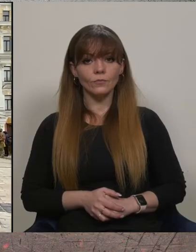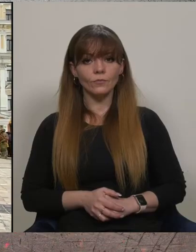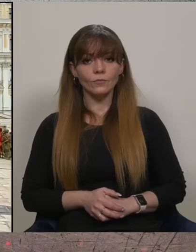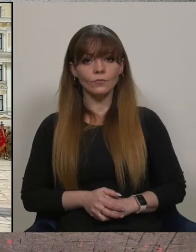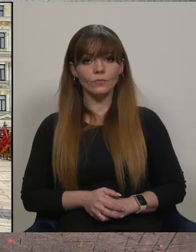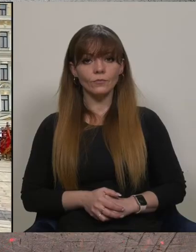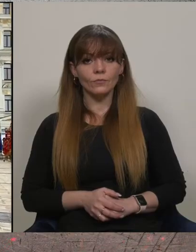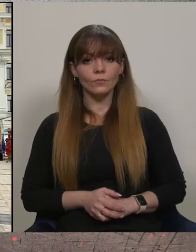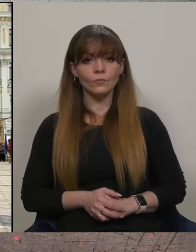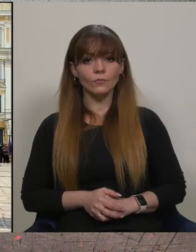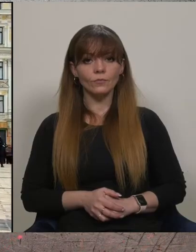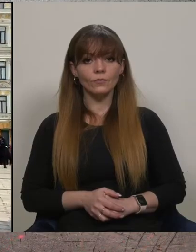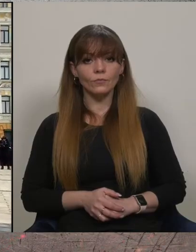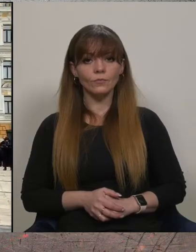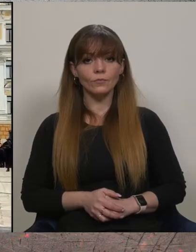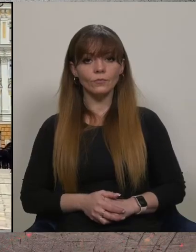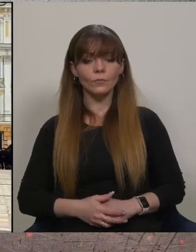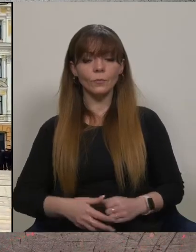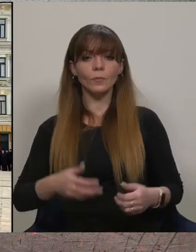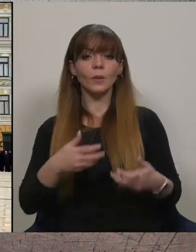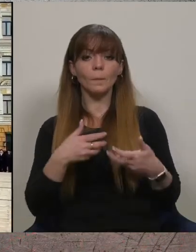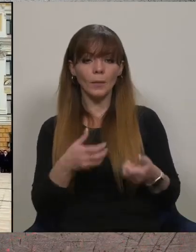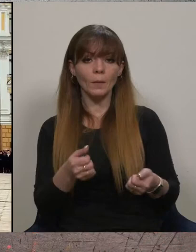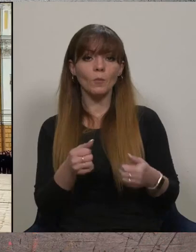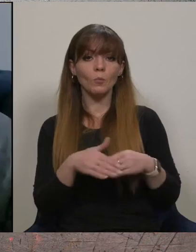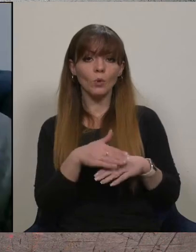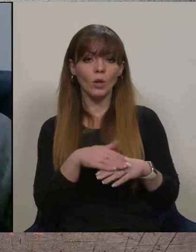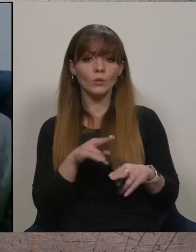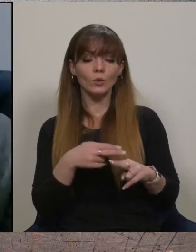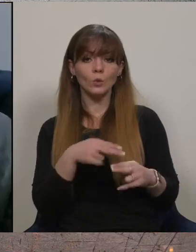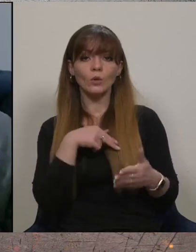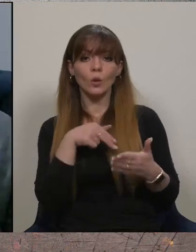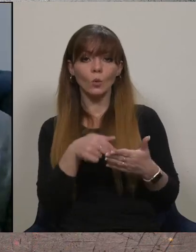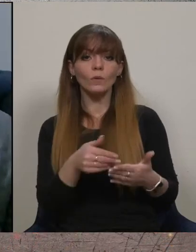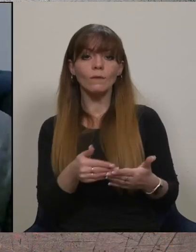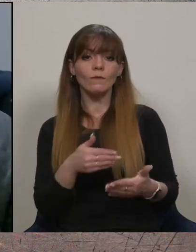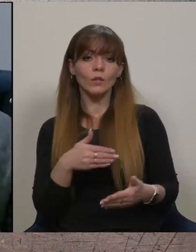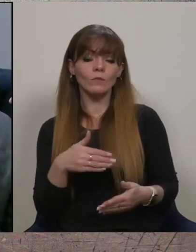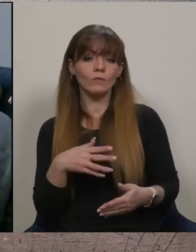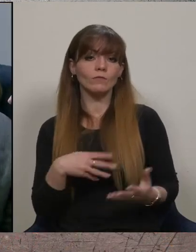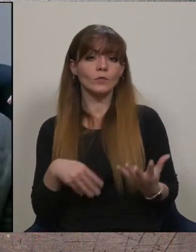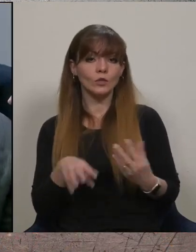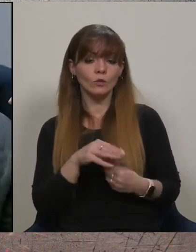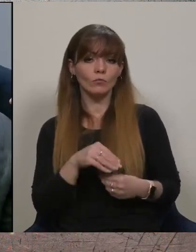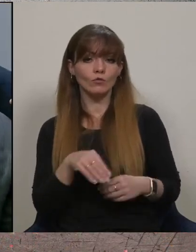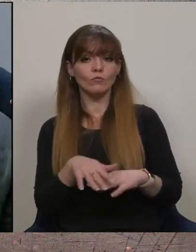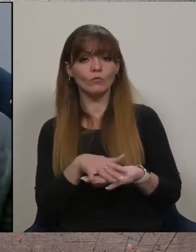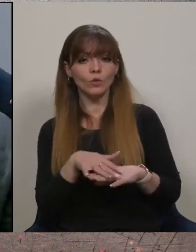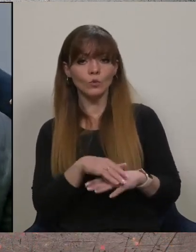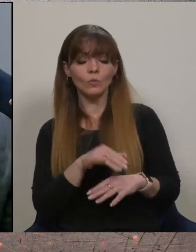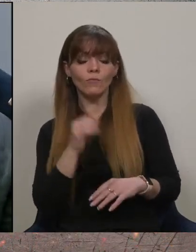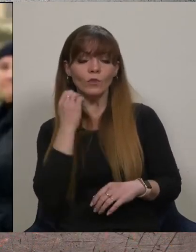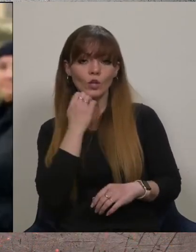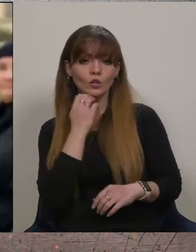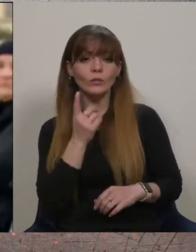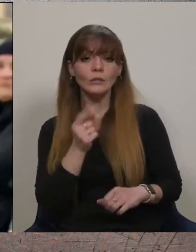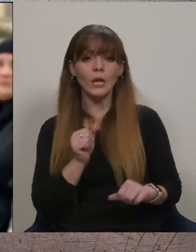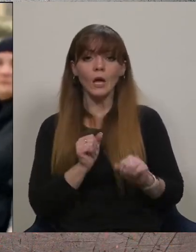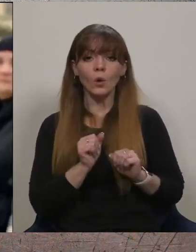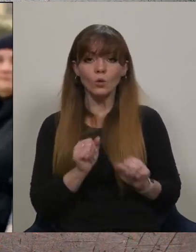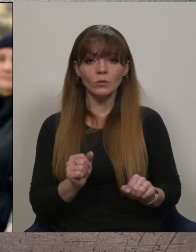Прийми, будь ласка, цю нагороду від нашого народу, від цієї держави. Вдячність за героїзм вашого